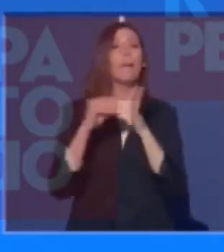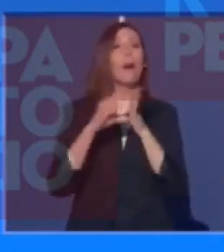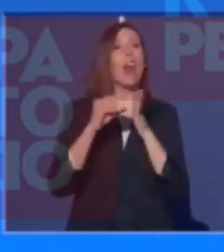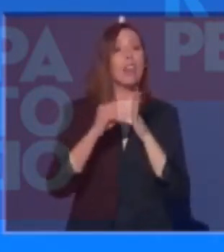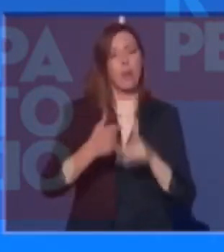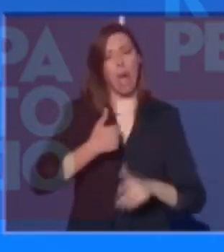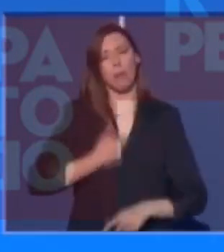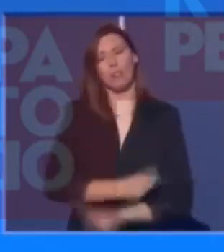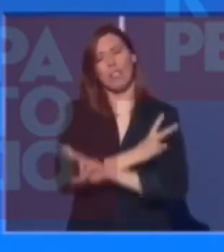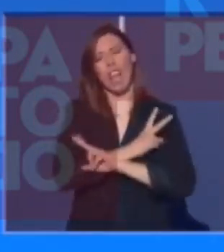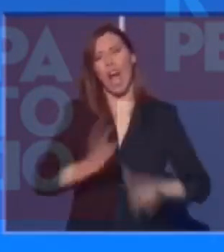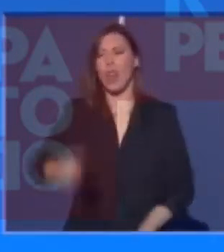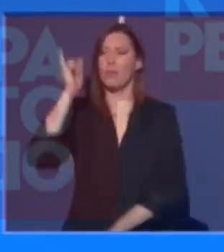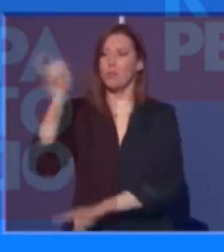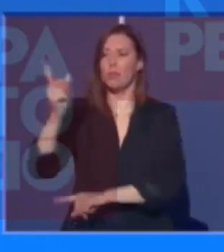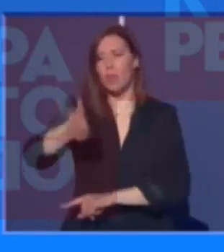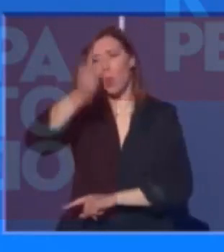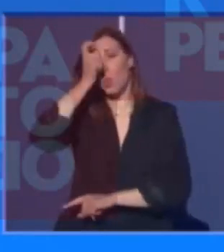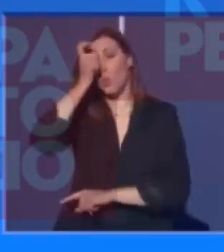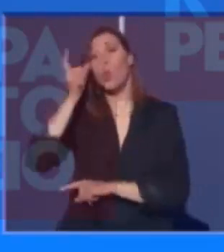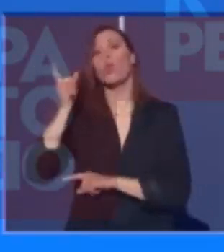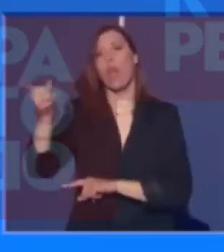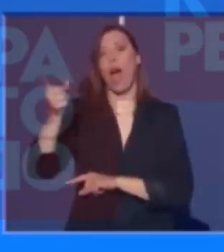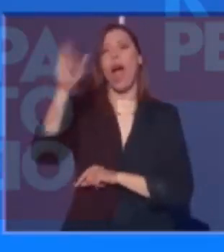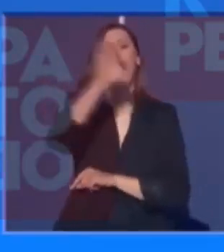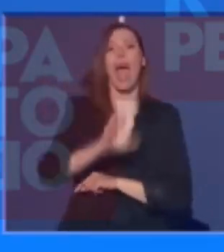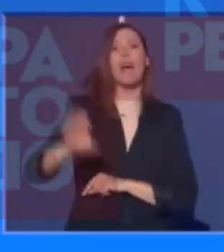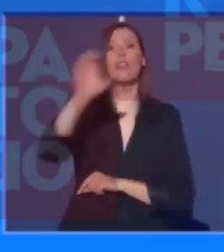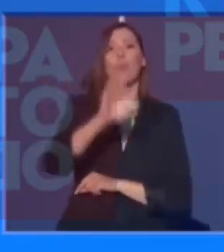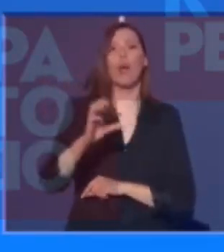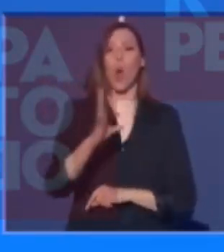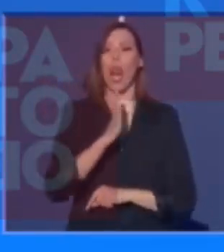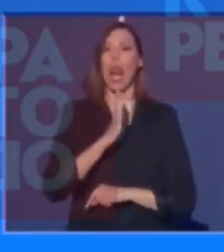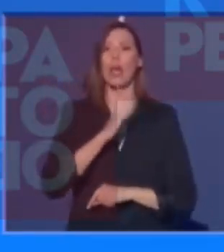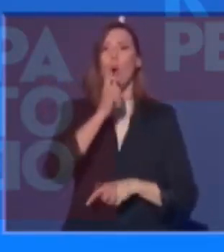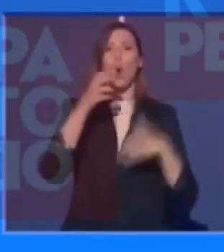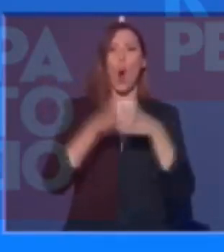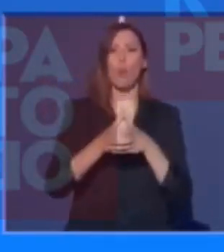προκλητικής συμπεριφοράς της Τουρκίας από την ηγεσία του Ευρωπαϊκού Λαϊκού Κόμματος.